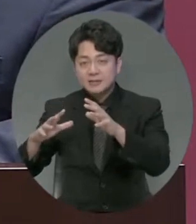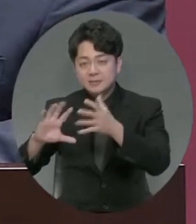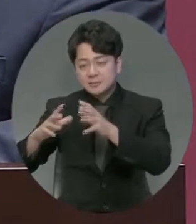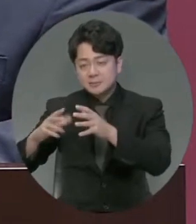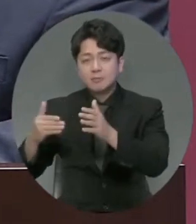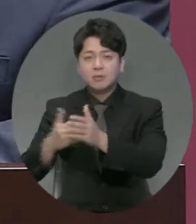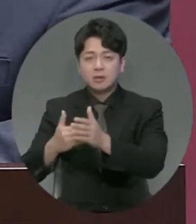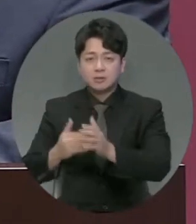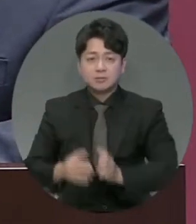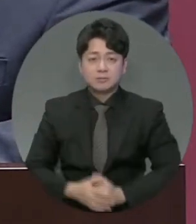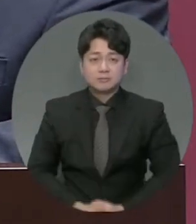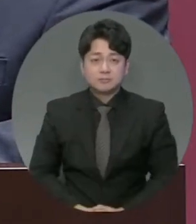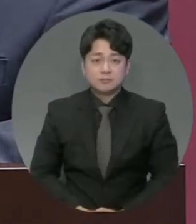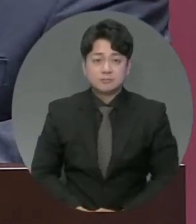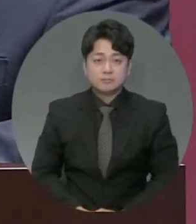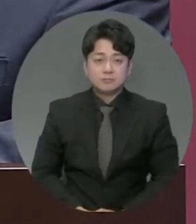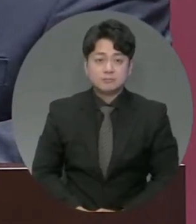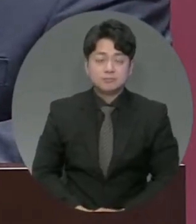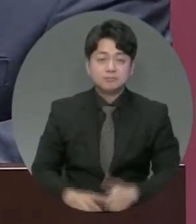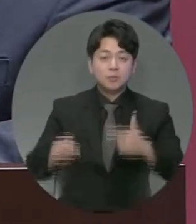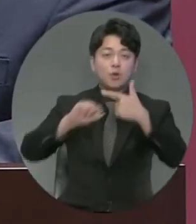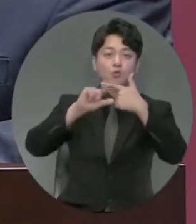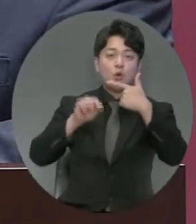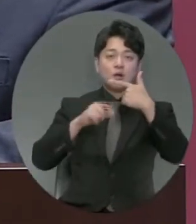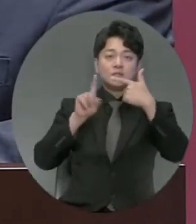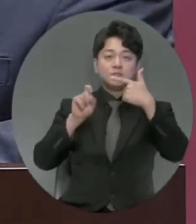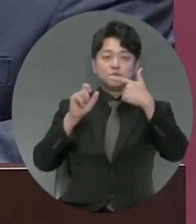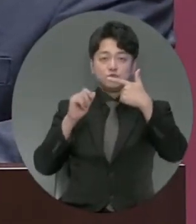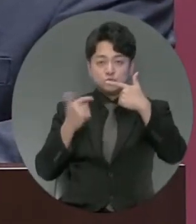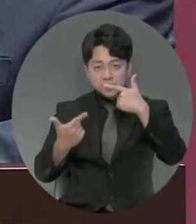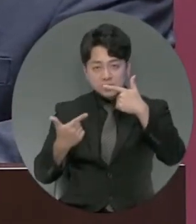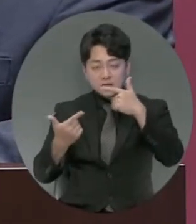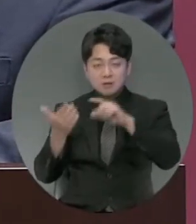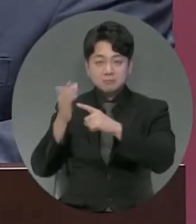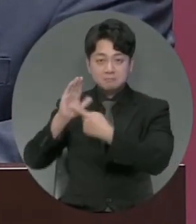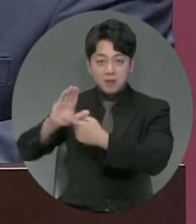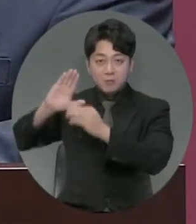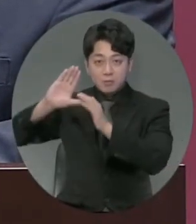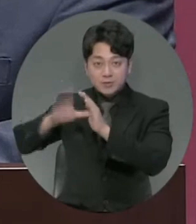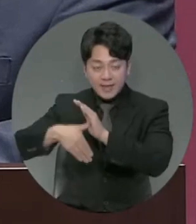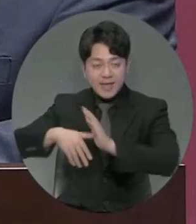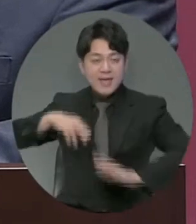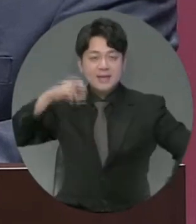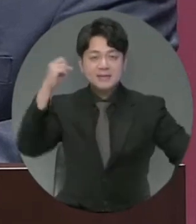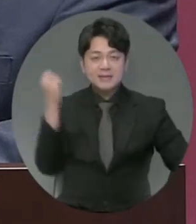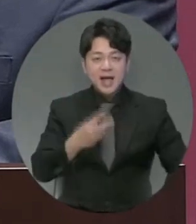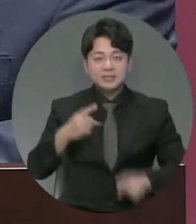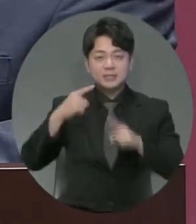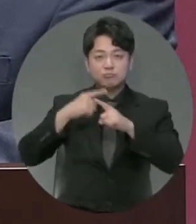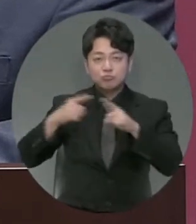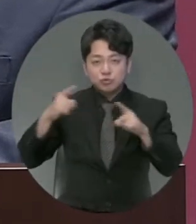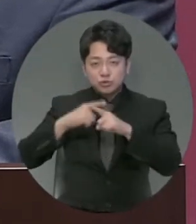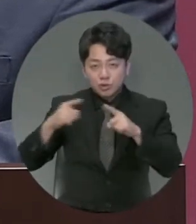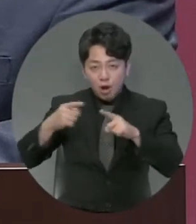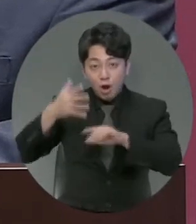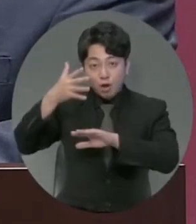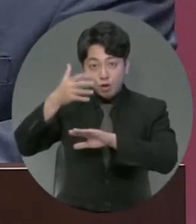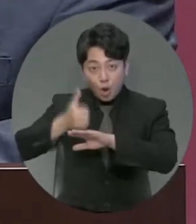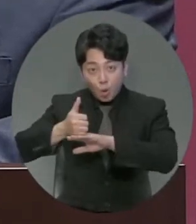6월 16일 최종 수상 발표 때 국방부는 관련 내용을 다시 한번 분석한 결과 자진 월북을 입증할 수 없다